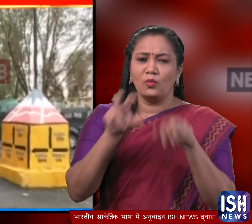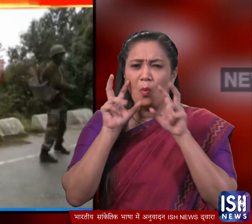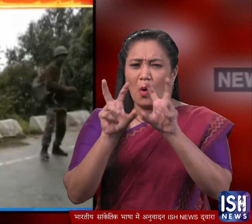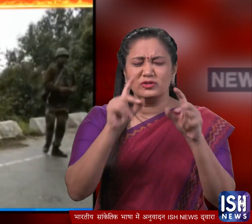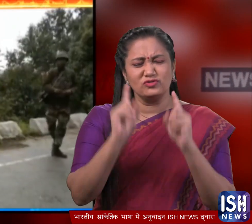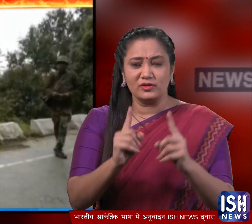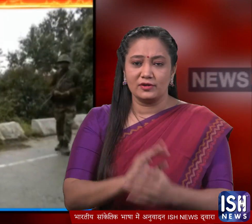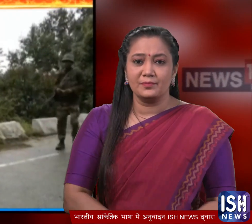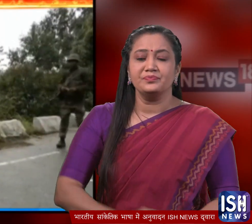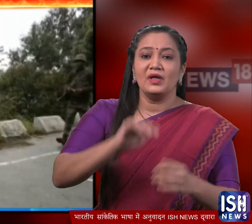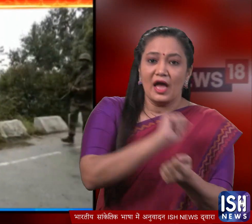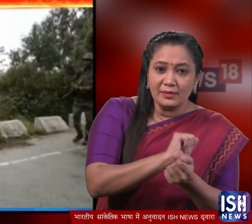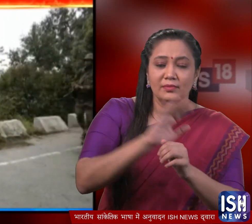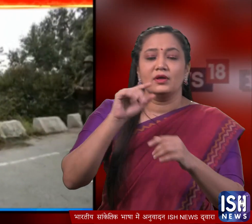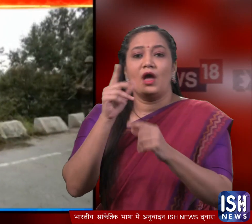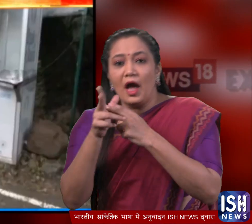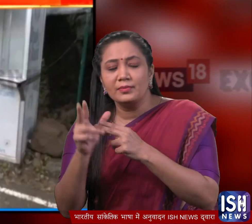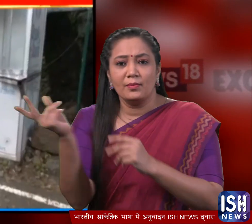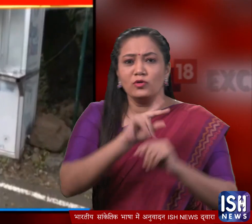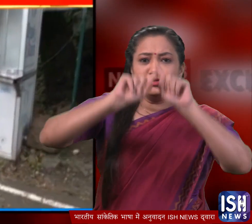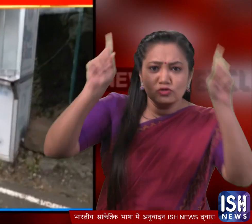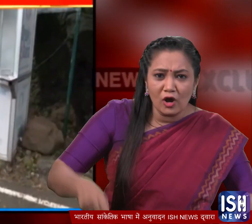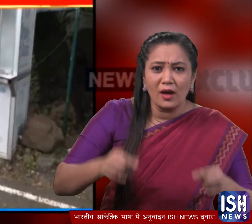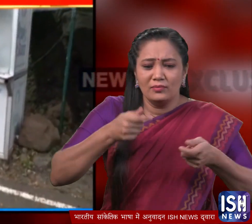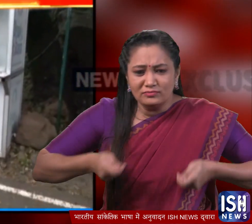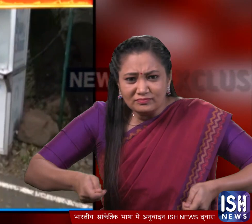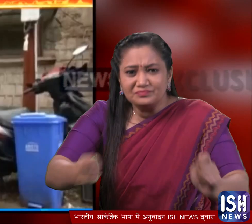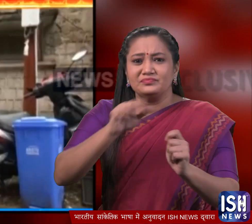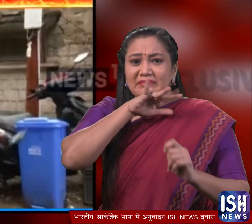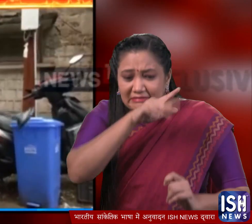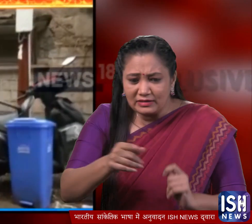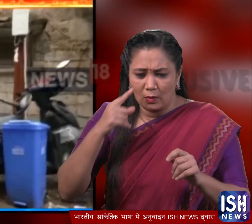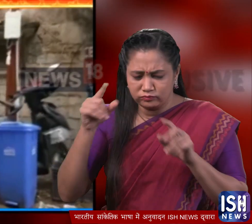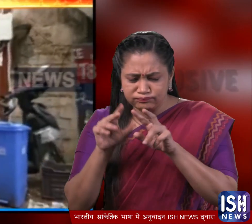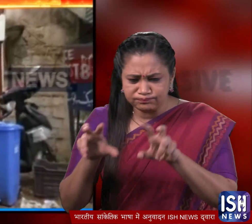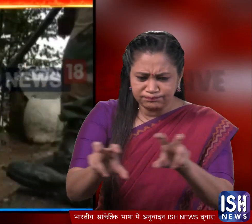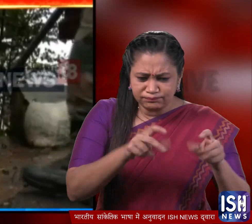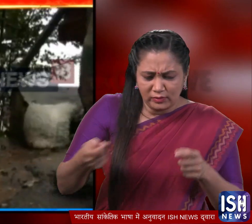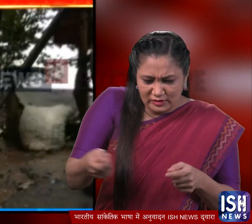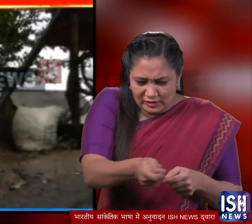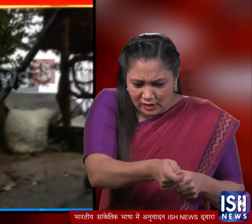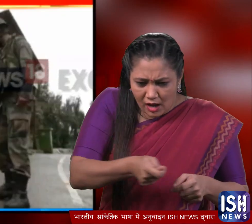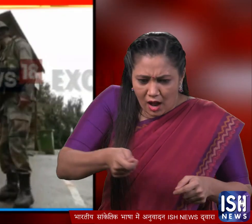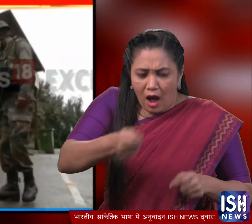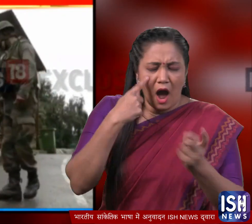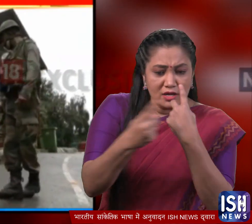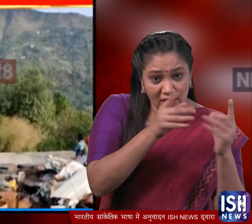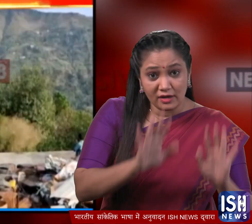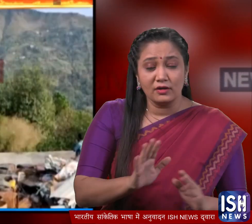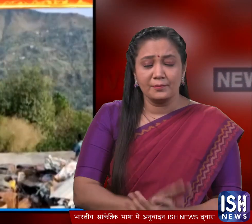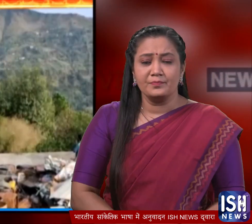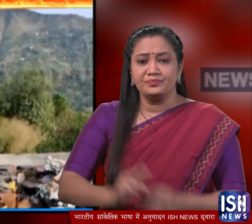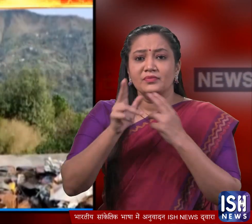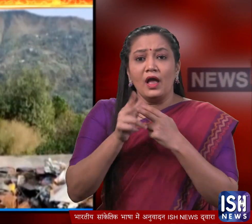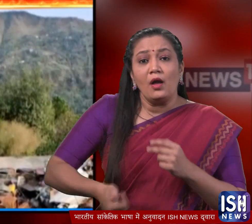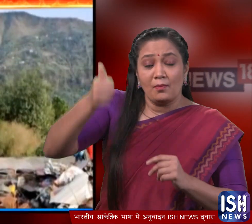गई। सेना और पुलिस के जवान सड़क के किनारे मौजूद दुकानों, ठेलों और कूड़ेदानों तक की तलाशी डिटेक्टर की मदद से करते नजर आए। इस